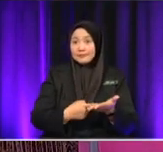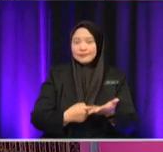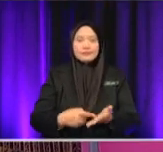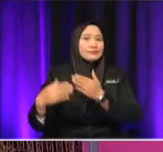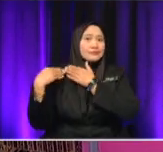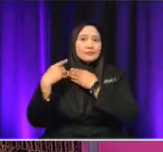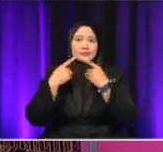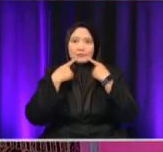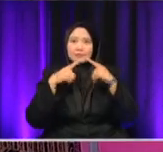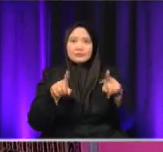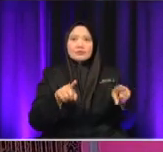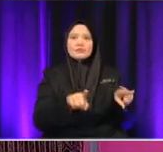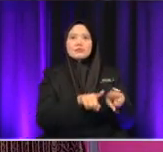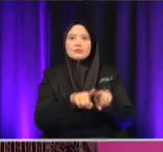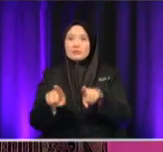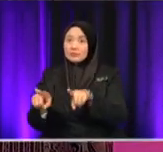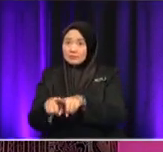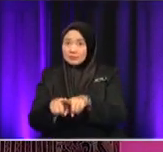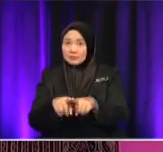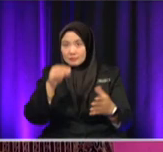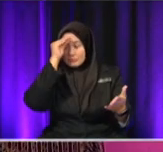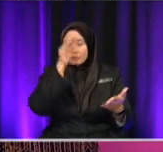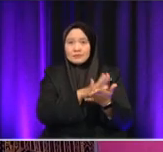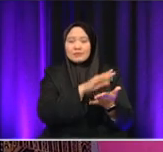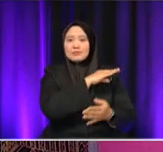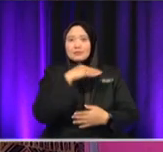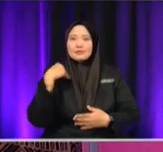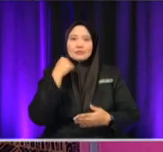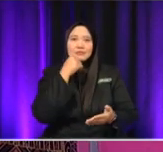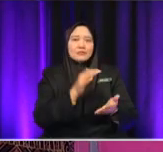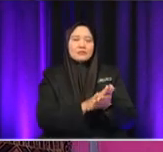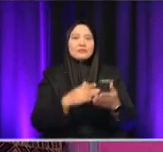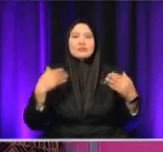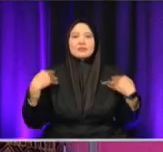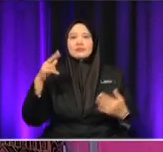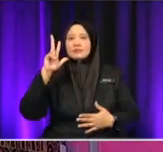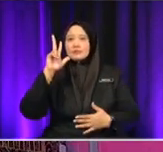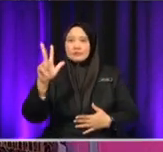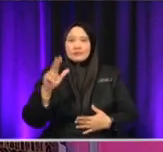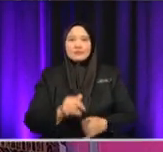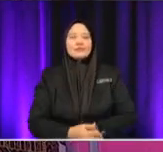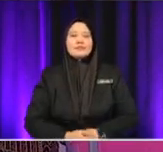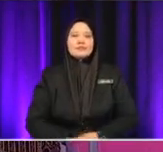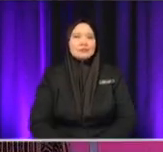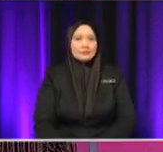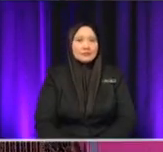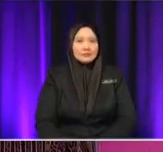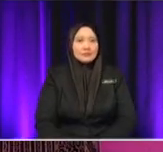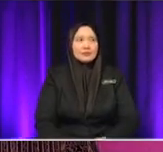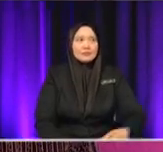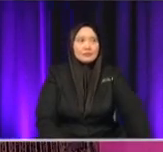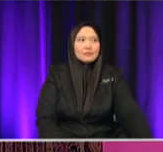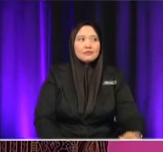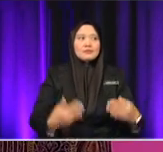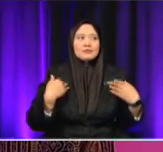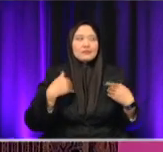serta membagikannya kepada tiga aspek Oke kita senang ingat kita beli ingat III yang pertama